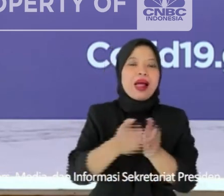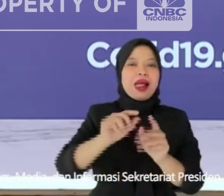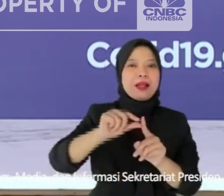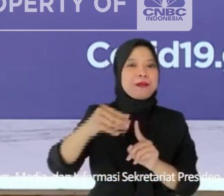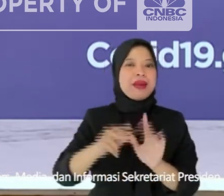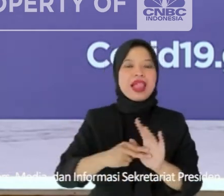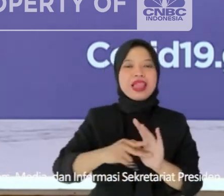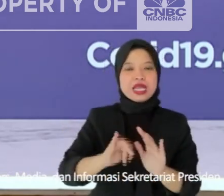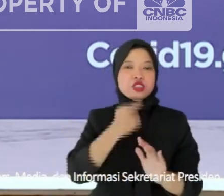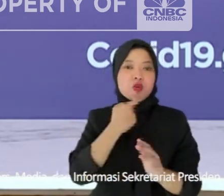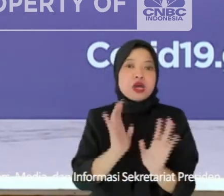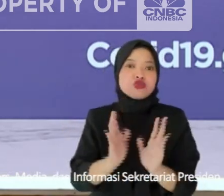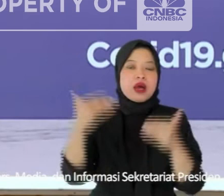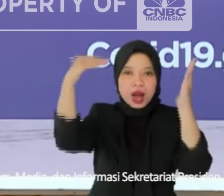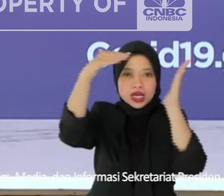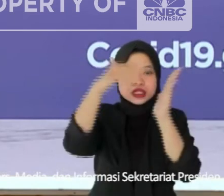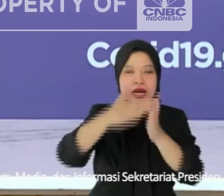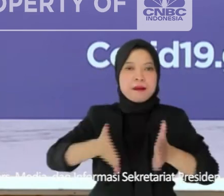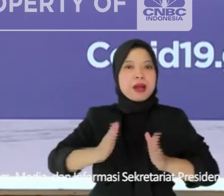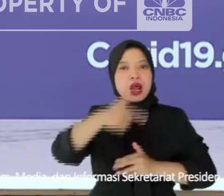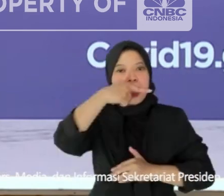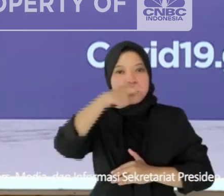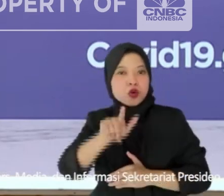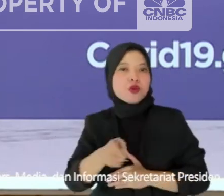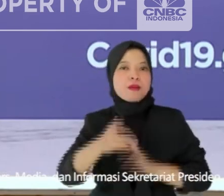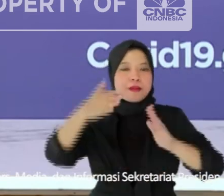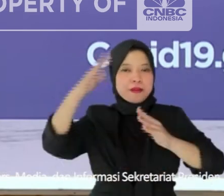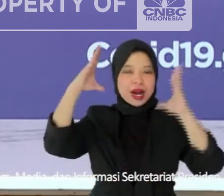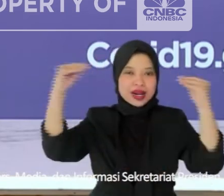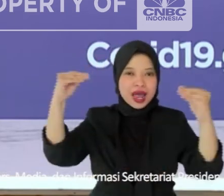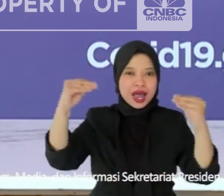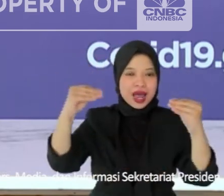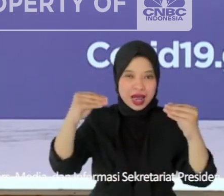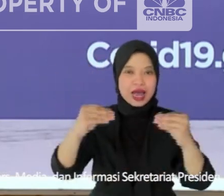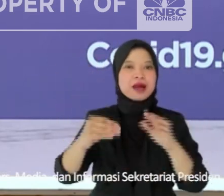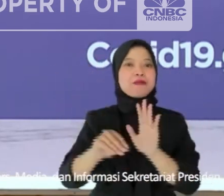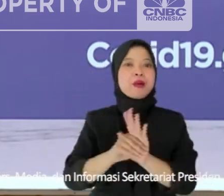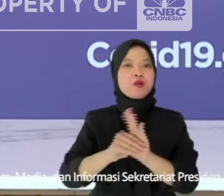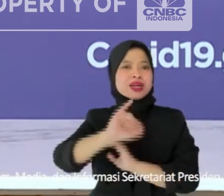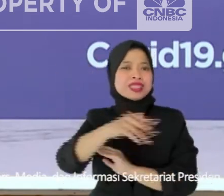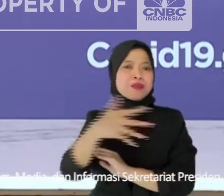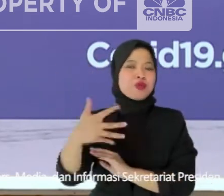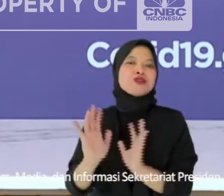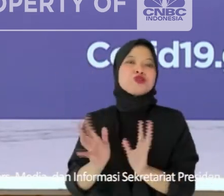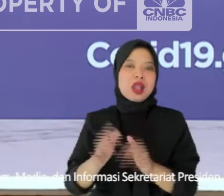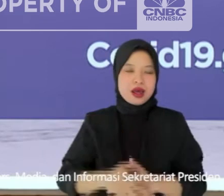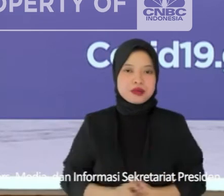diujicobakan di kota Makasar medan lampung Padang sorong dan Jayapura